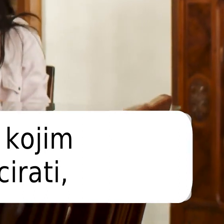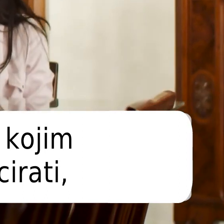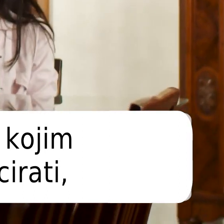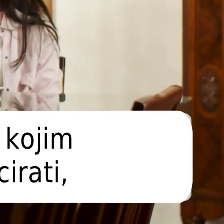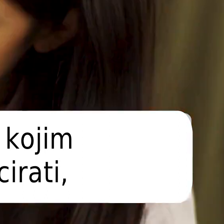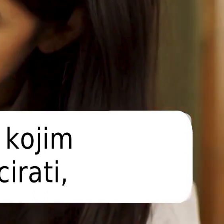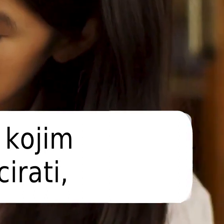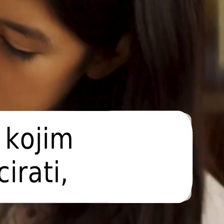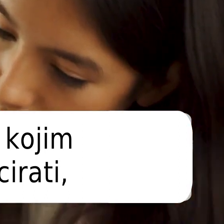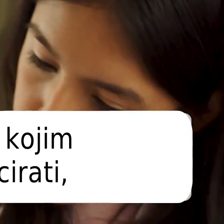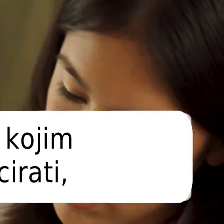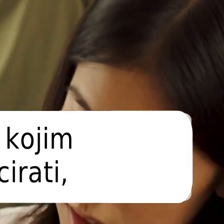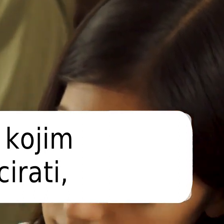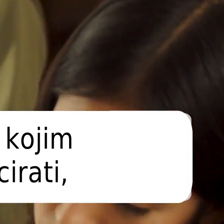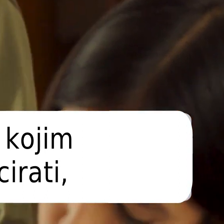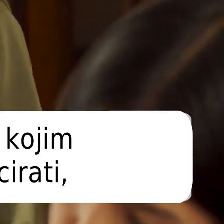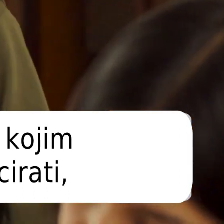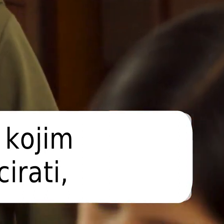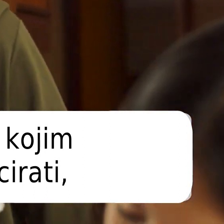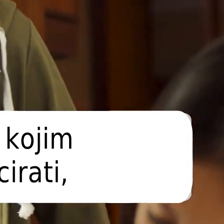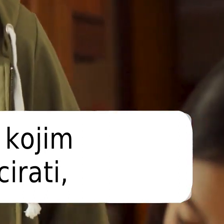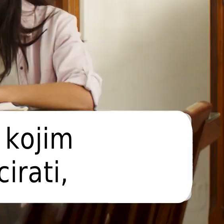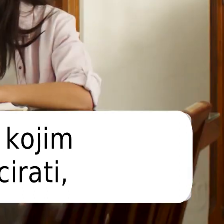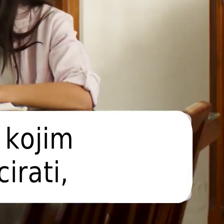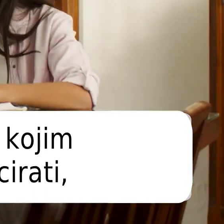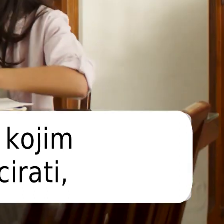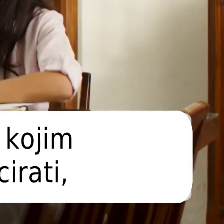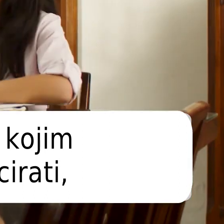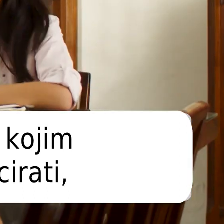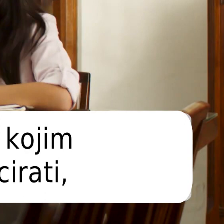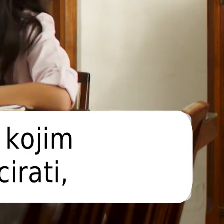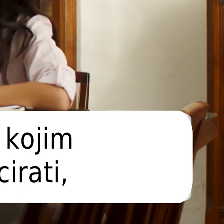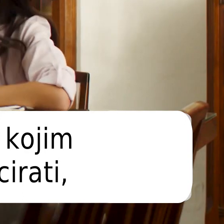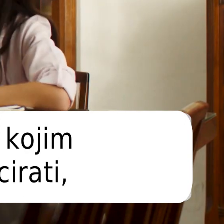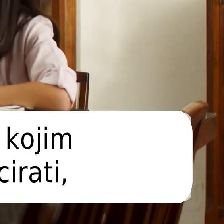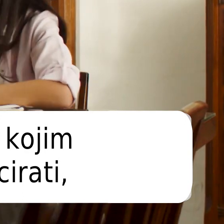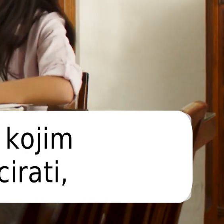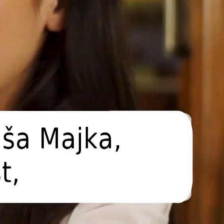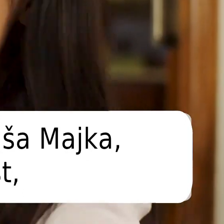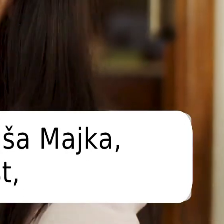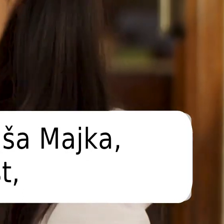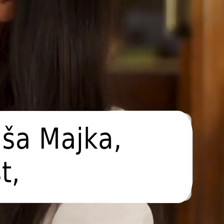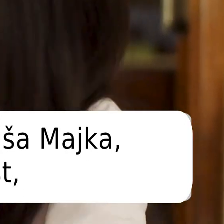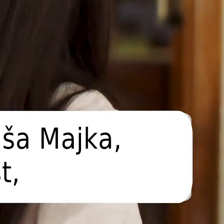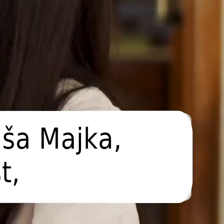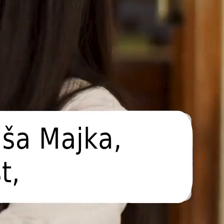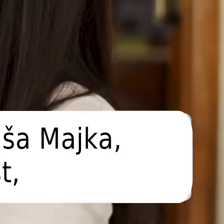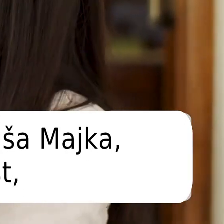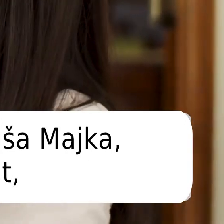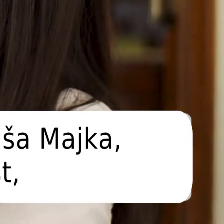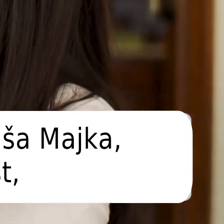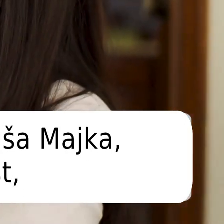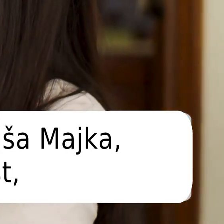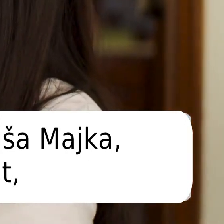Cuando pienso en un modelo en el que ustedes, los jóvenes, se puedan sentir identificados, siempre me viene a la